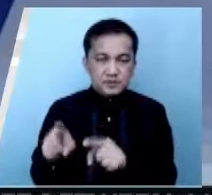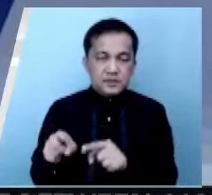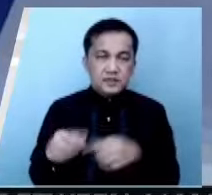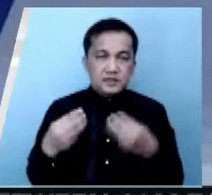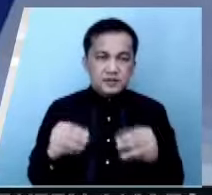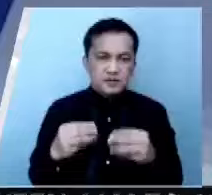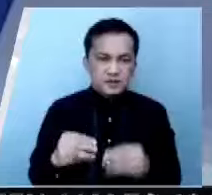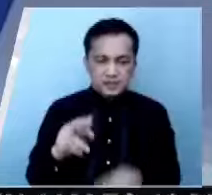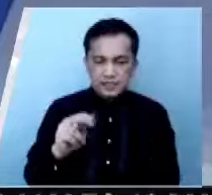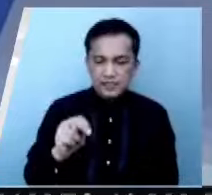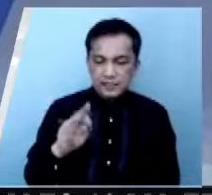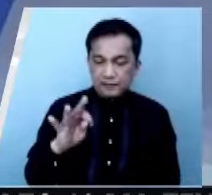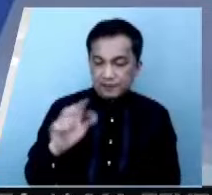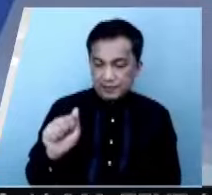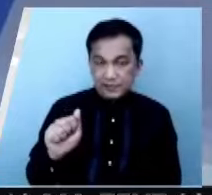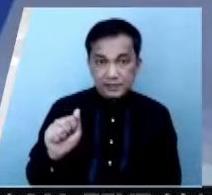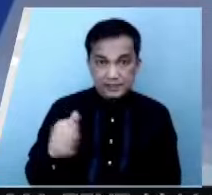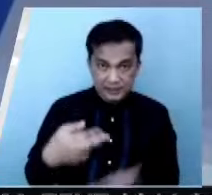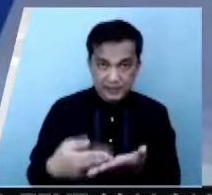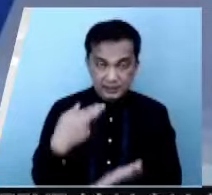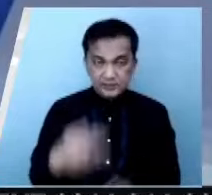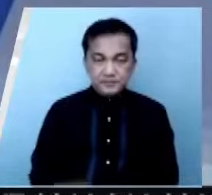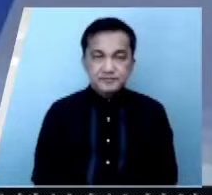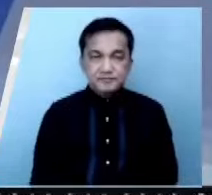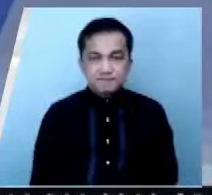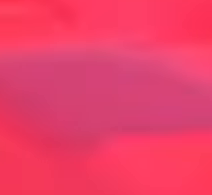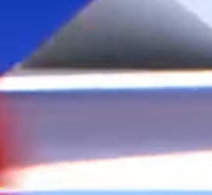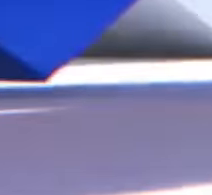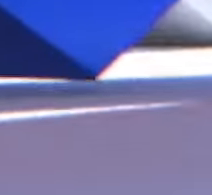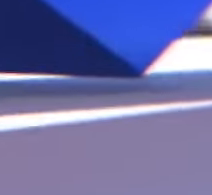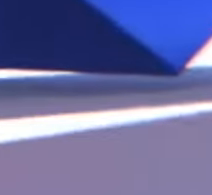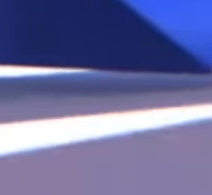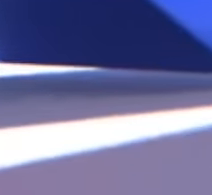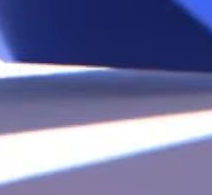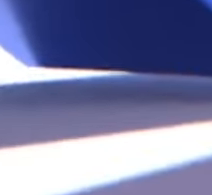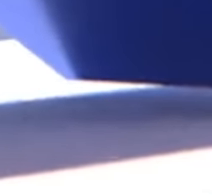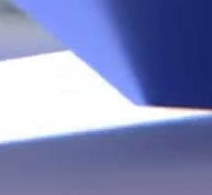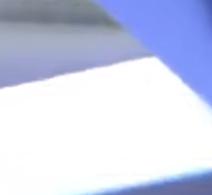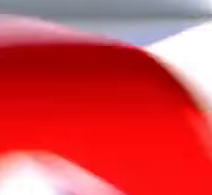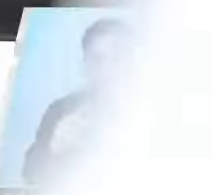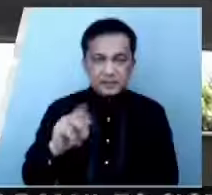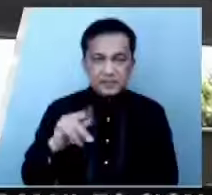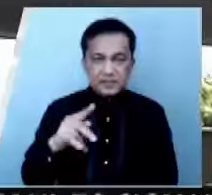NFA rice. Nakatutok si Tina Panganiban Perez.